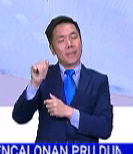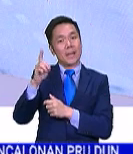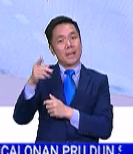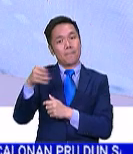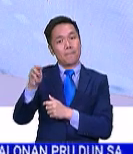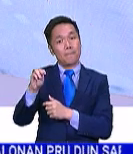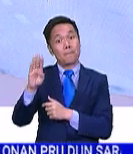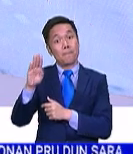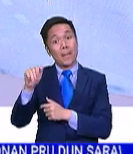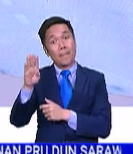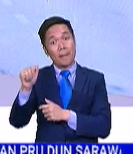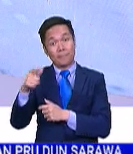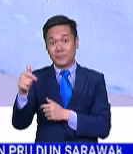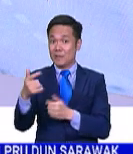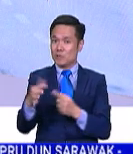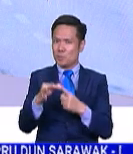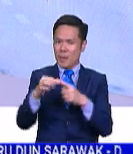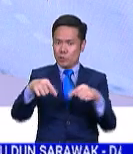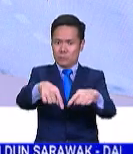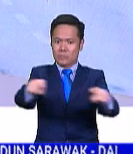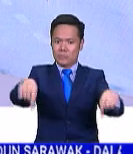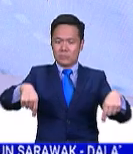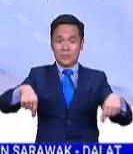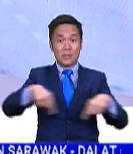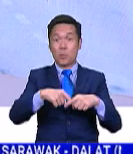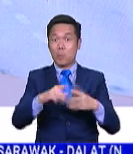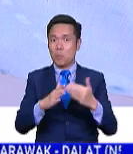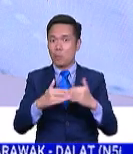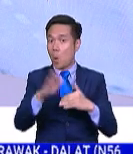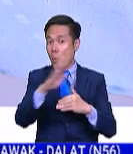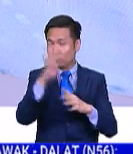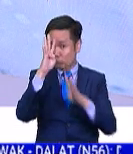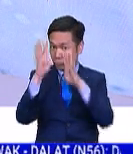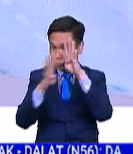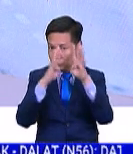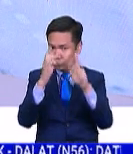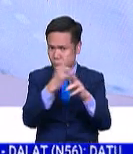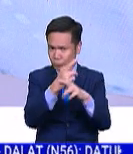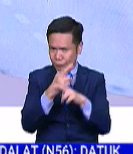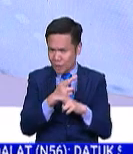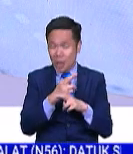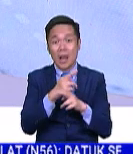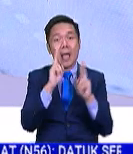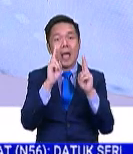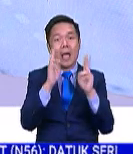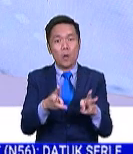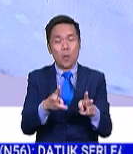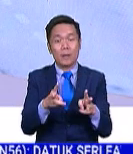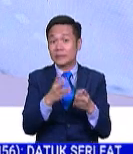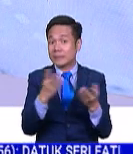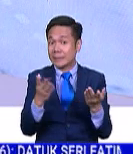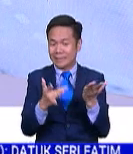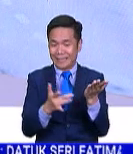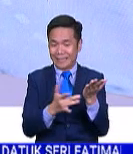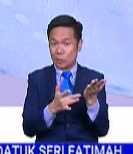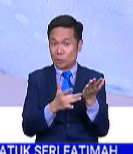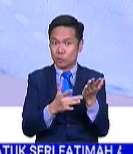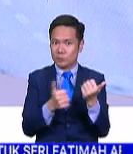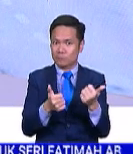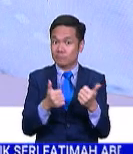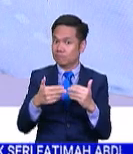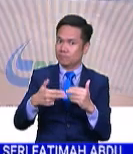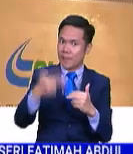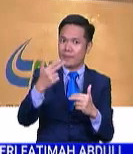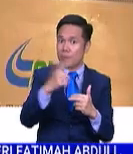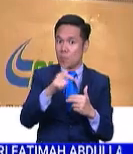berkenaan mampu mempercepat pendekatan inovatif dalam kerja-kerja penyelenggaraan Debora ya menerusi penggunaan teknologi